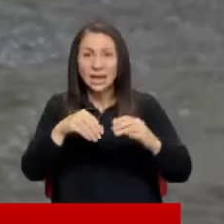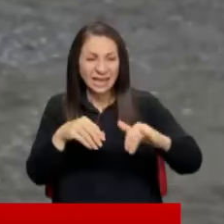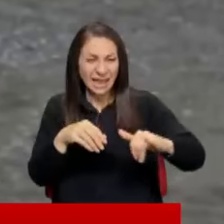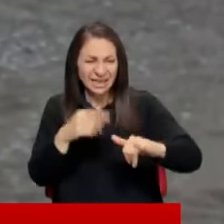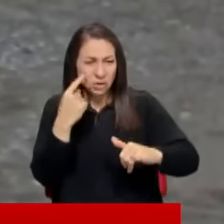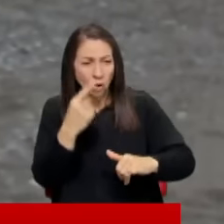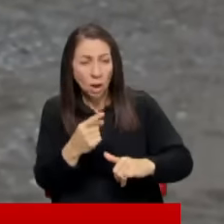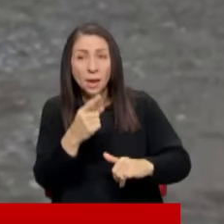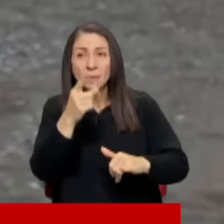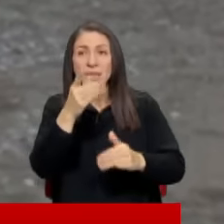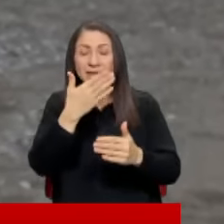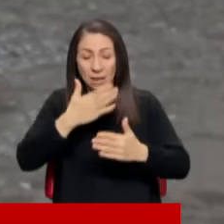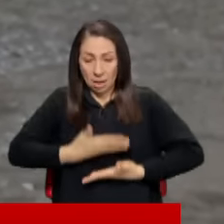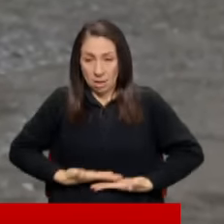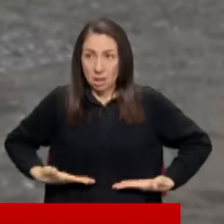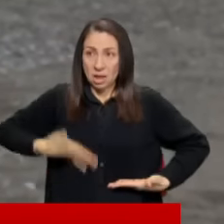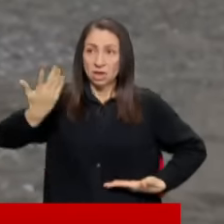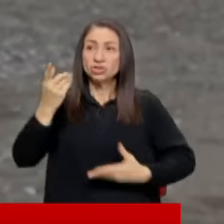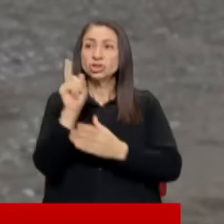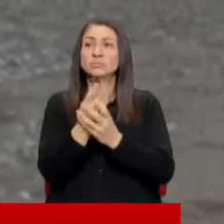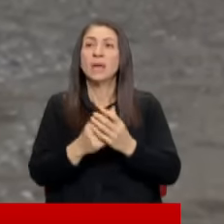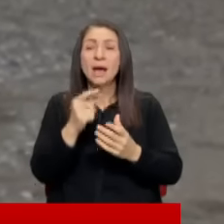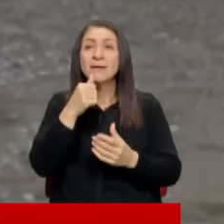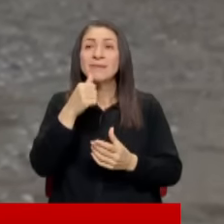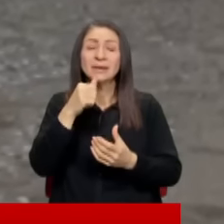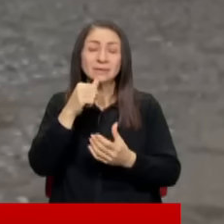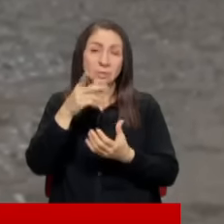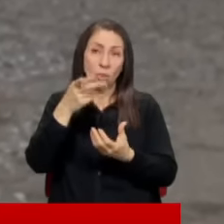bir mesafede yarı çıplak bir erkek cesedi bulundu.